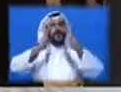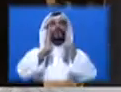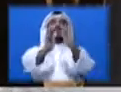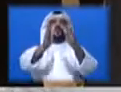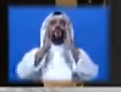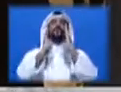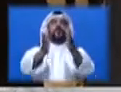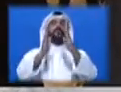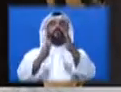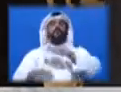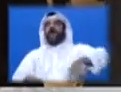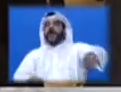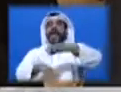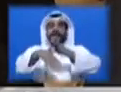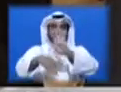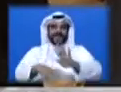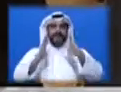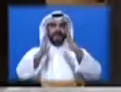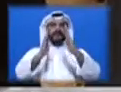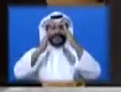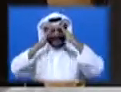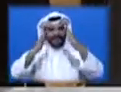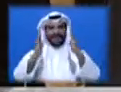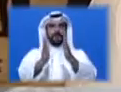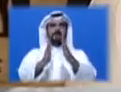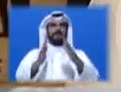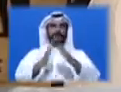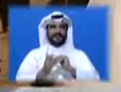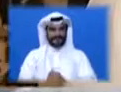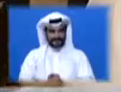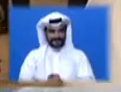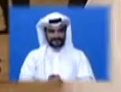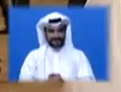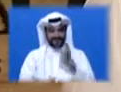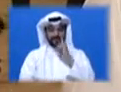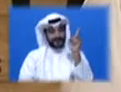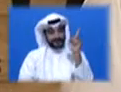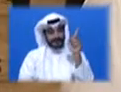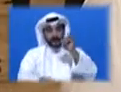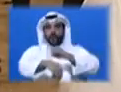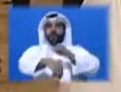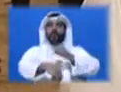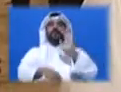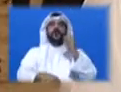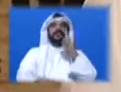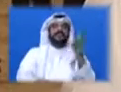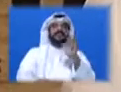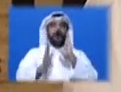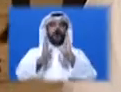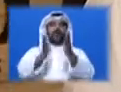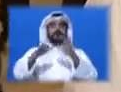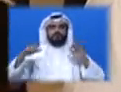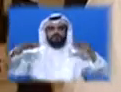هي الحاضنة لكل الأمة العربية كما كانت عليه وعدناها. مناسبة وطنية جمعت